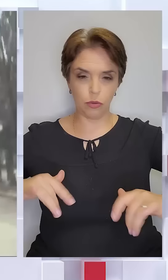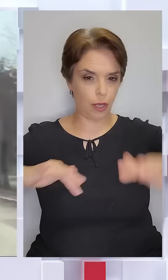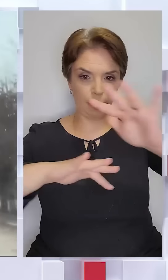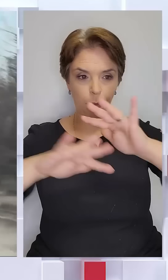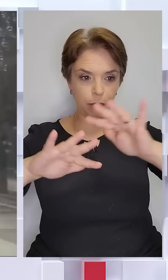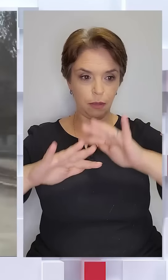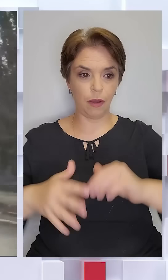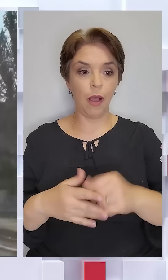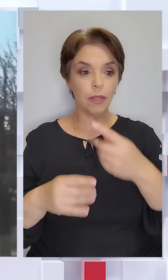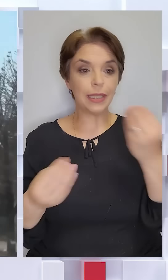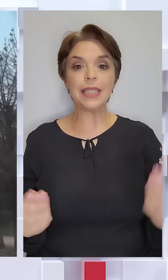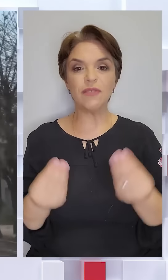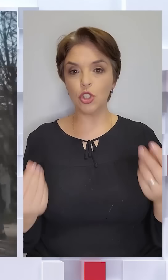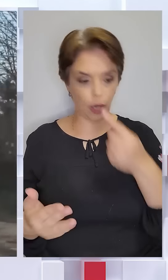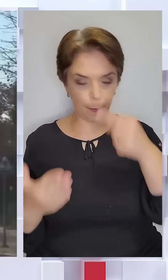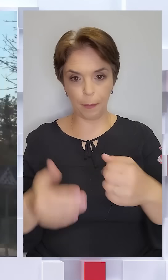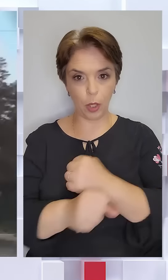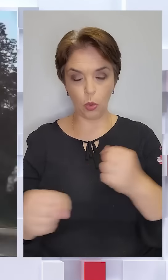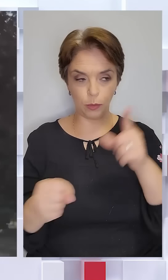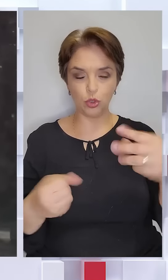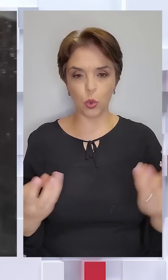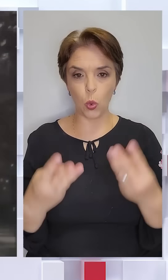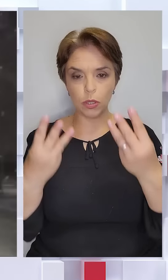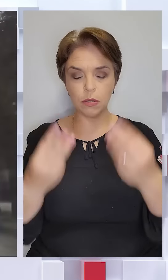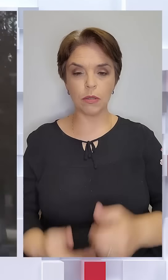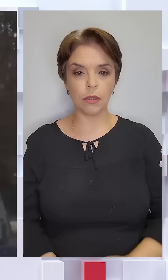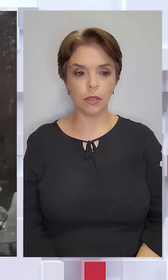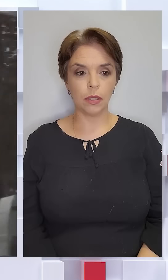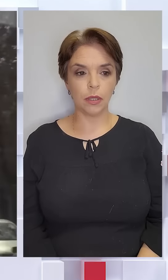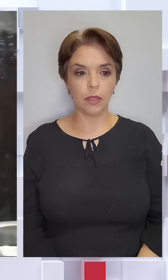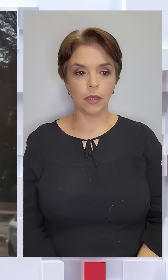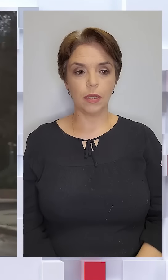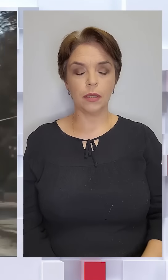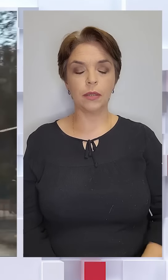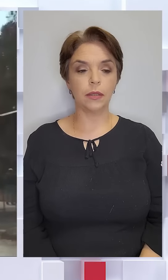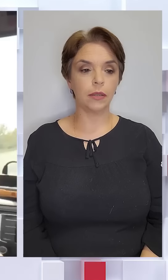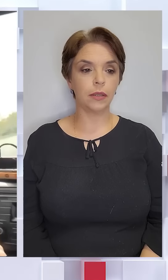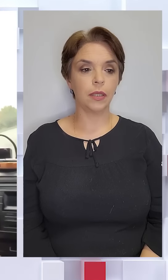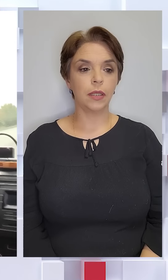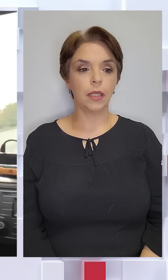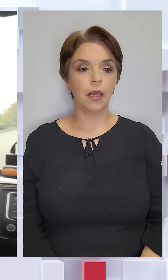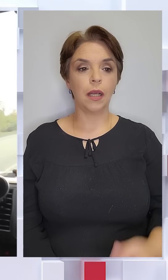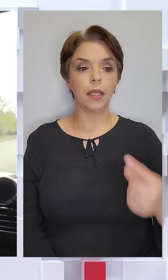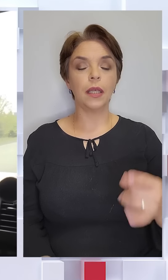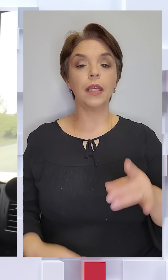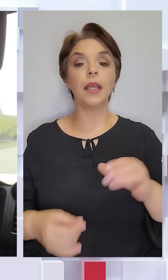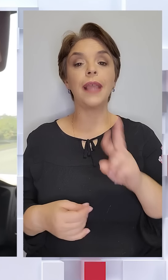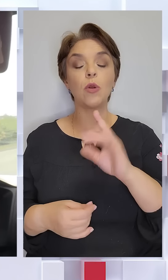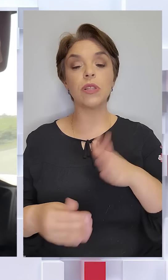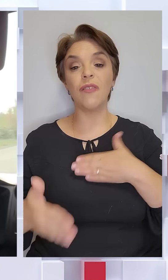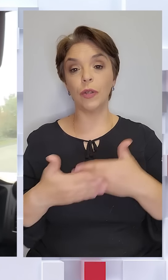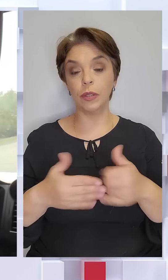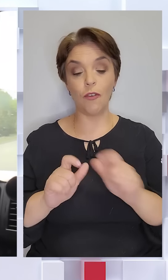кіптява. Видно свіжий прильот, там ще щось горить. Ой-ой, це 5-6, це нормально, їдемо. Ярослав – волонтер